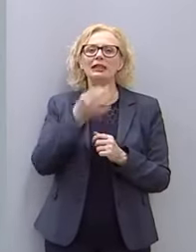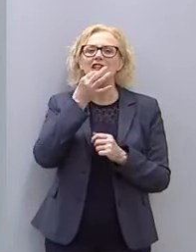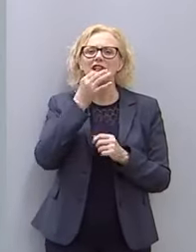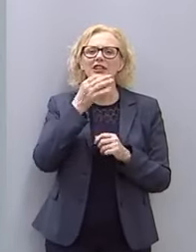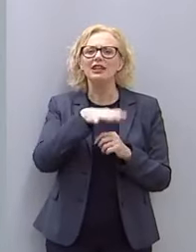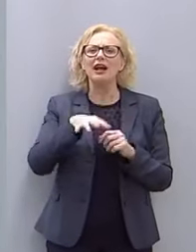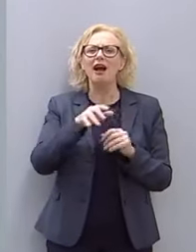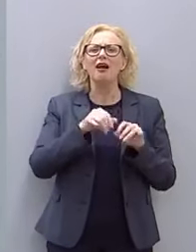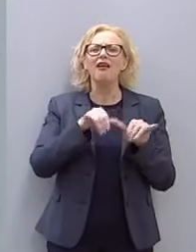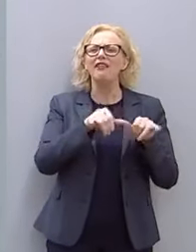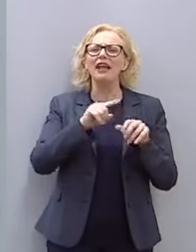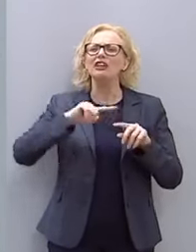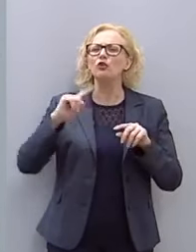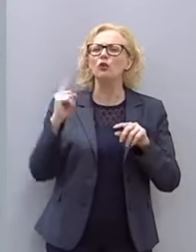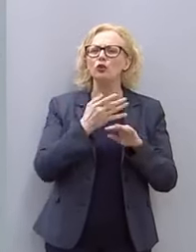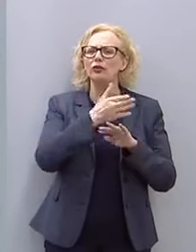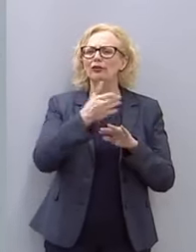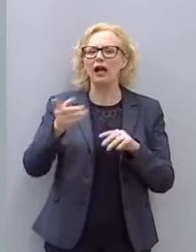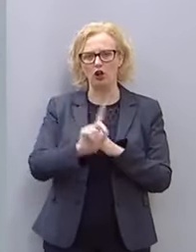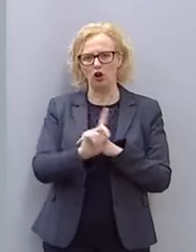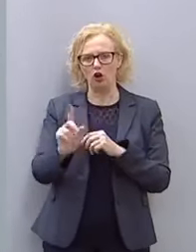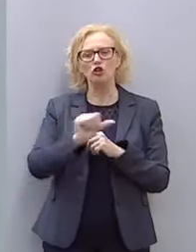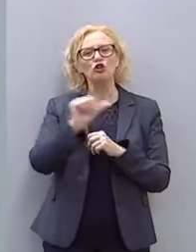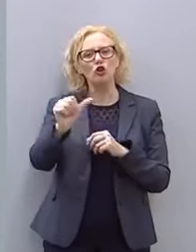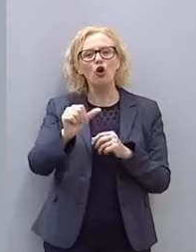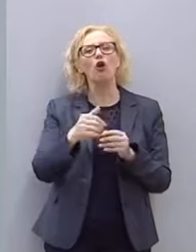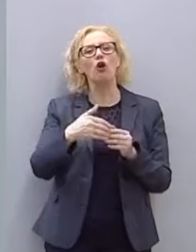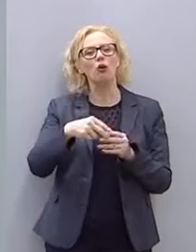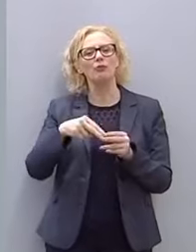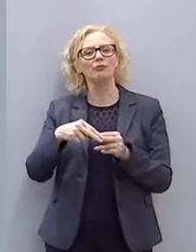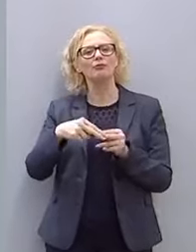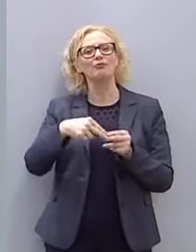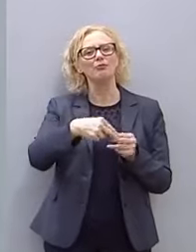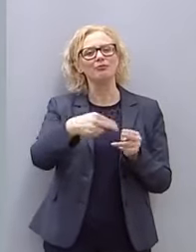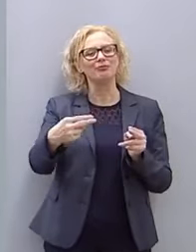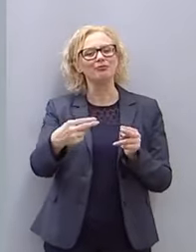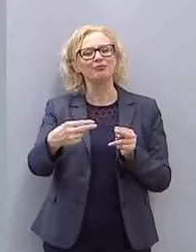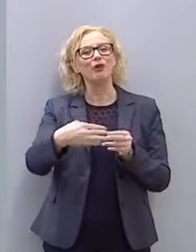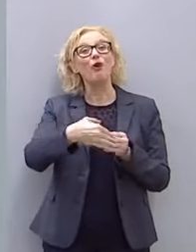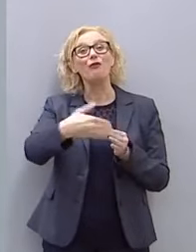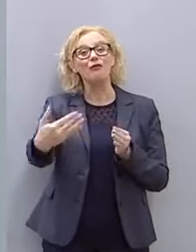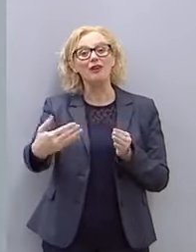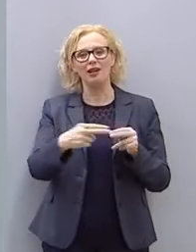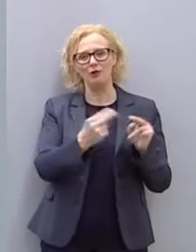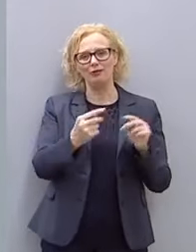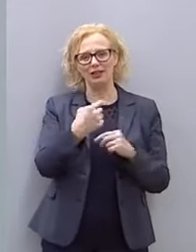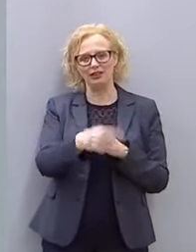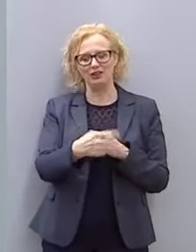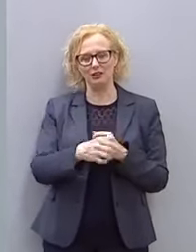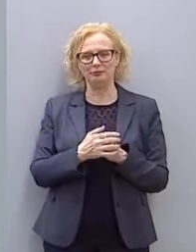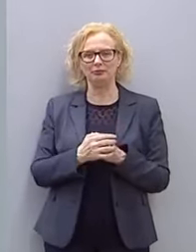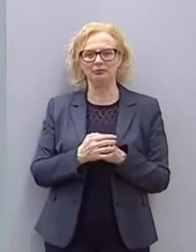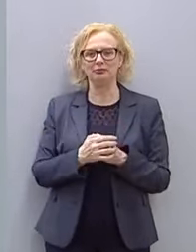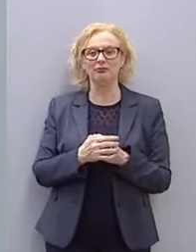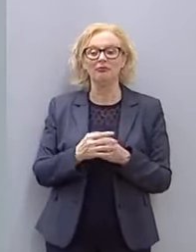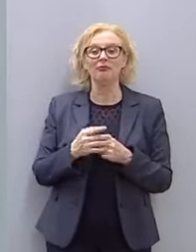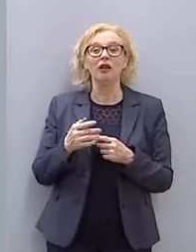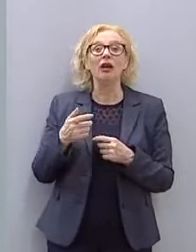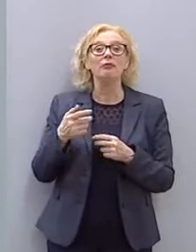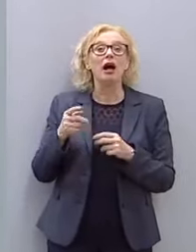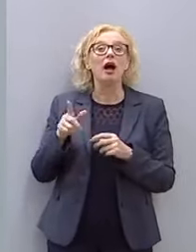il territorio il territorio trentino questo è il percorso su cui stiamo lavorando perché non lo facciamo per la